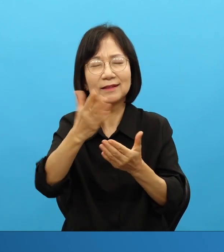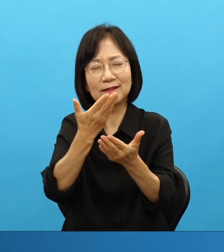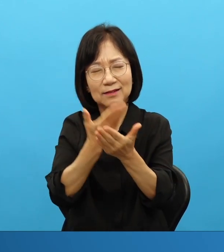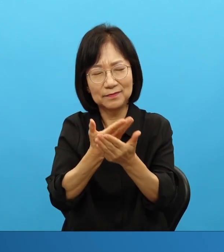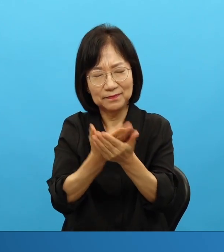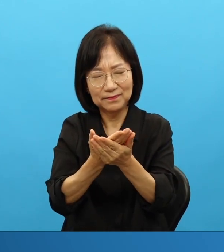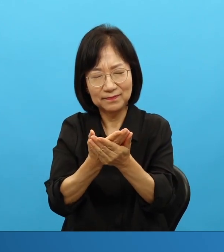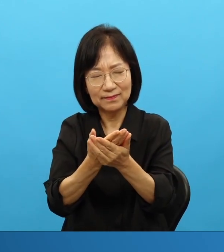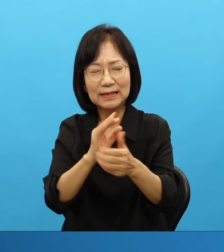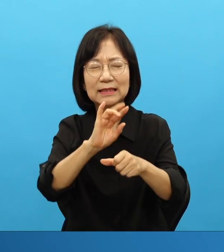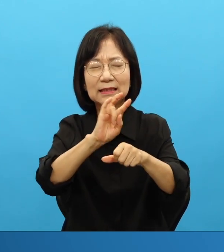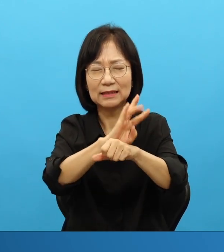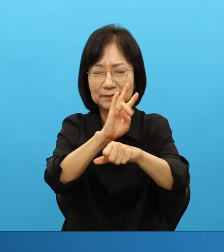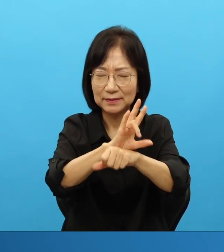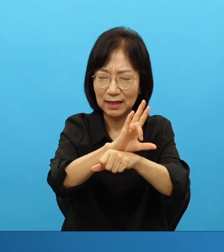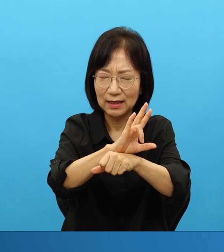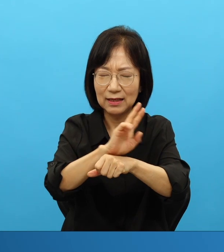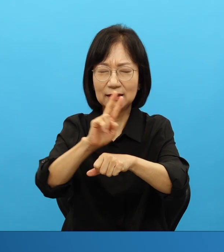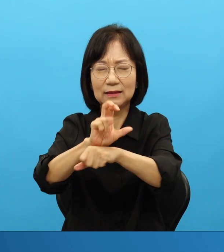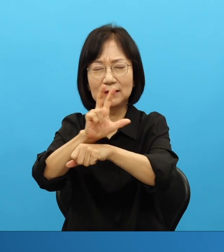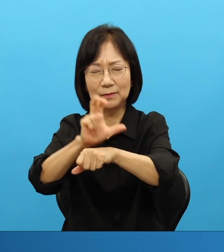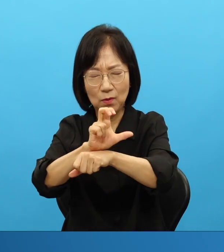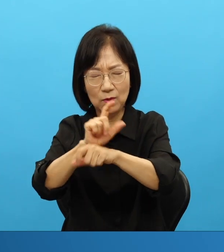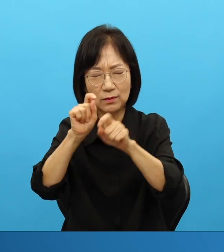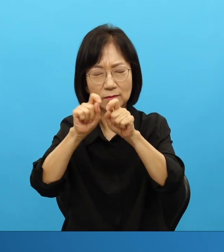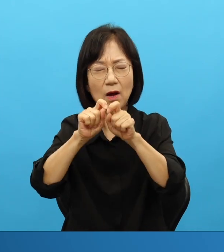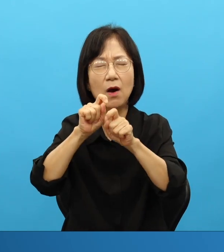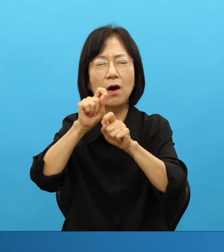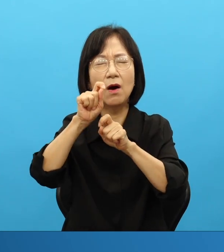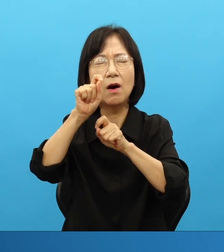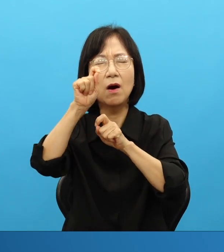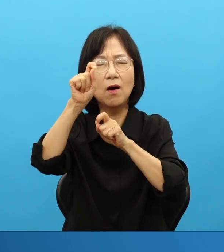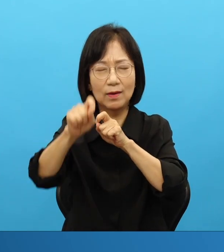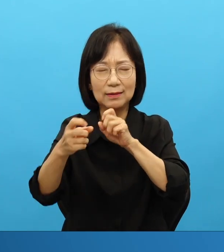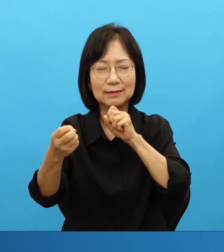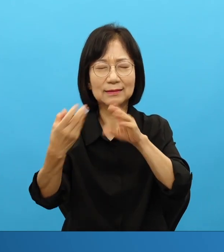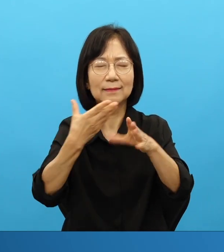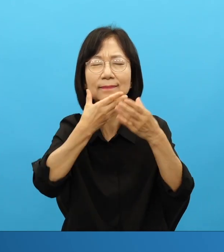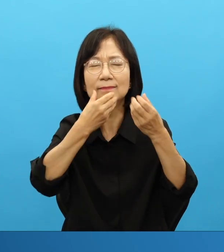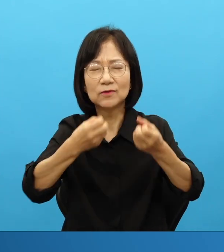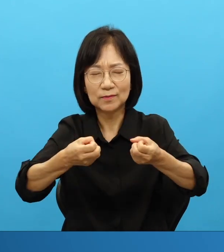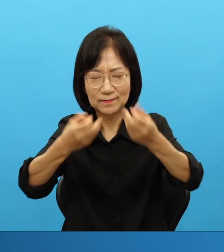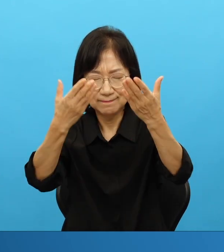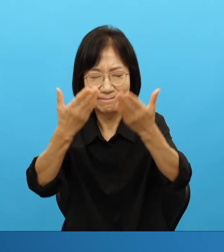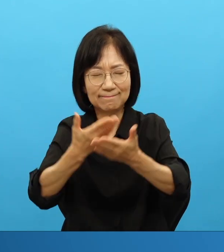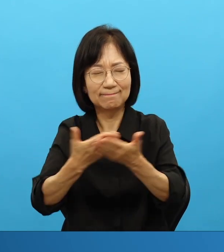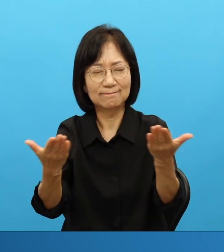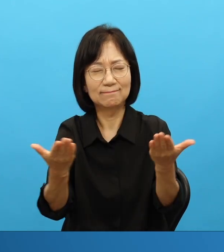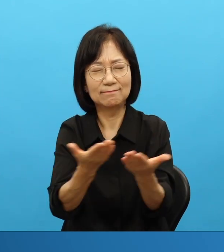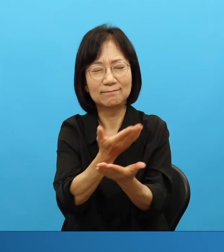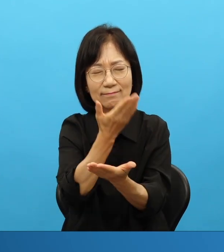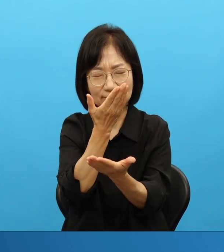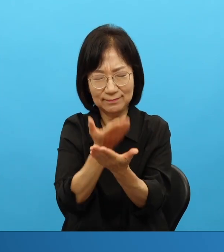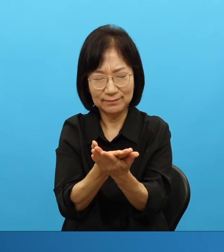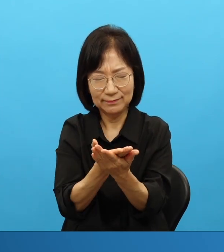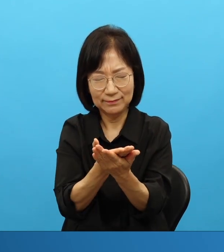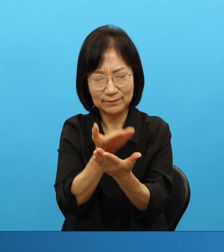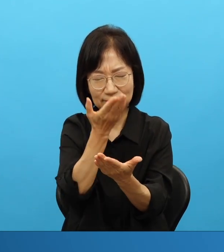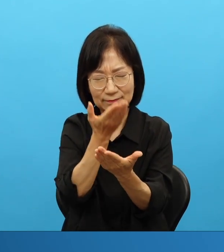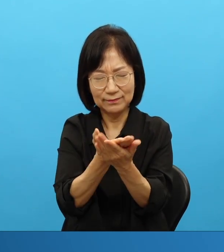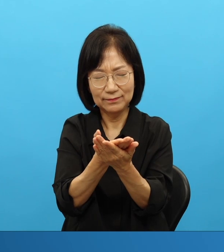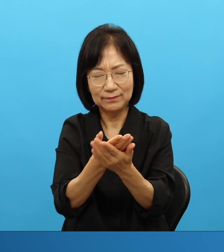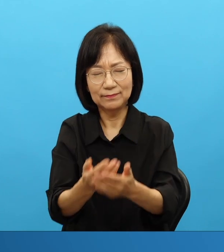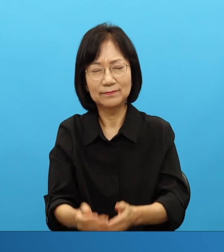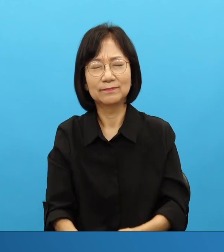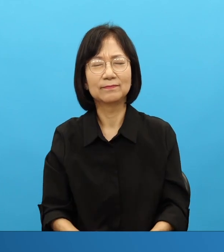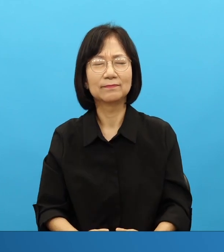누리게 하옵소서. May we establish the partisan of Christ for the eternal things, and may your kingdom be established as we follow the word. May we devote ourselves solely to